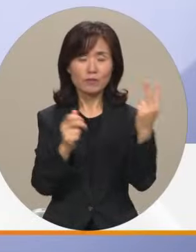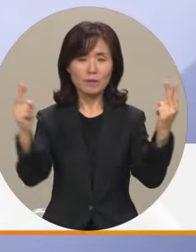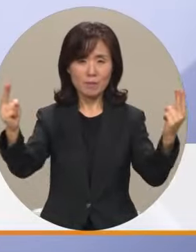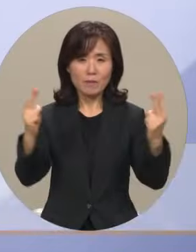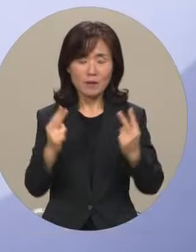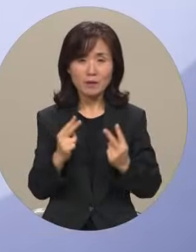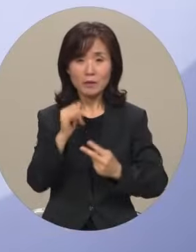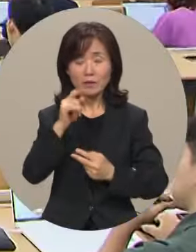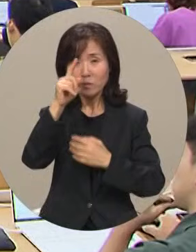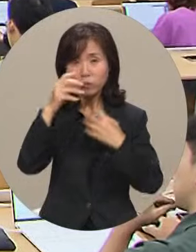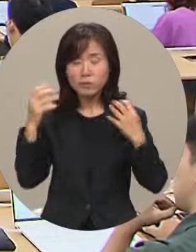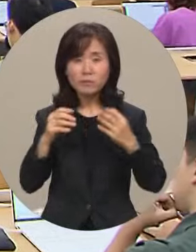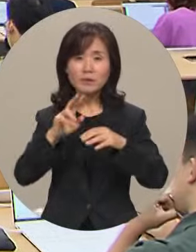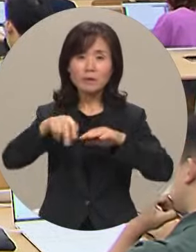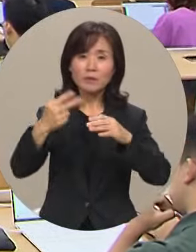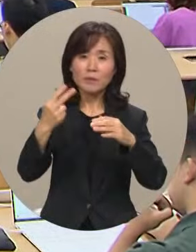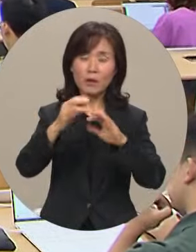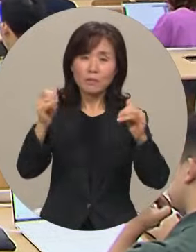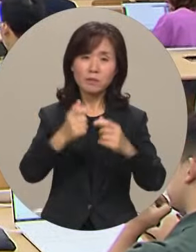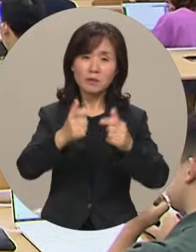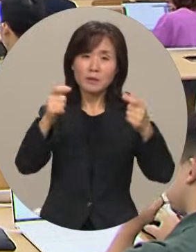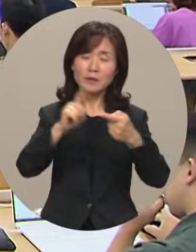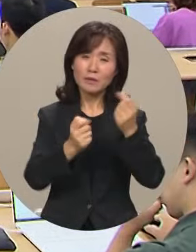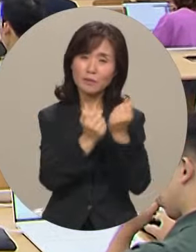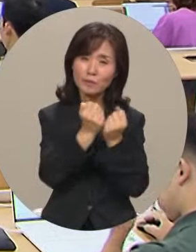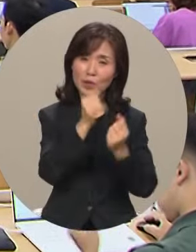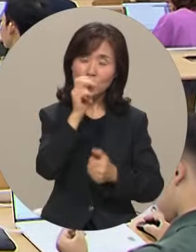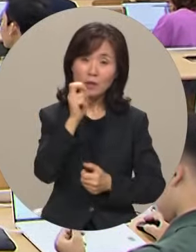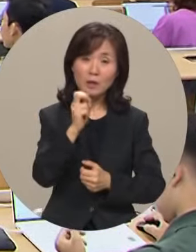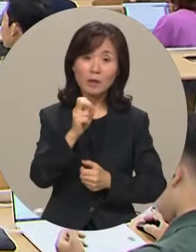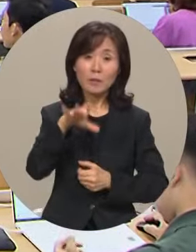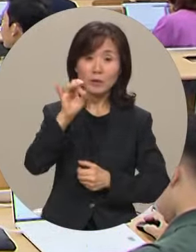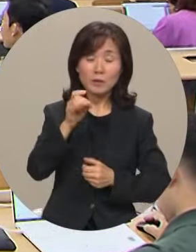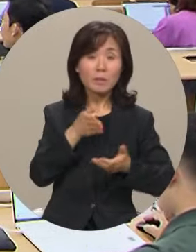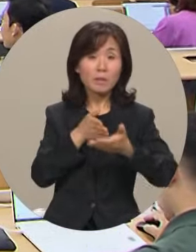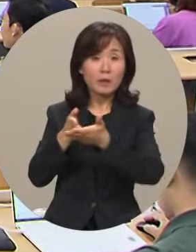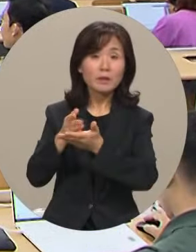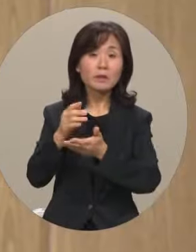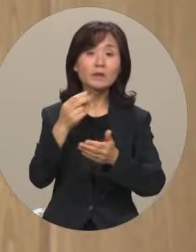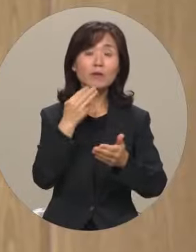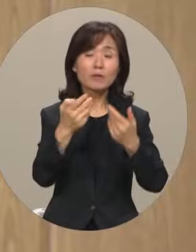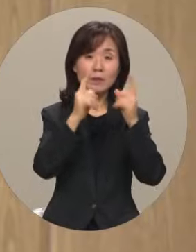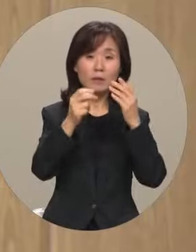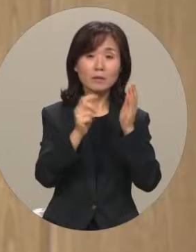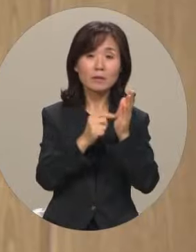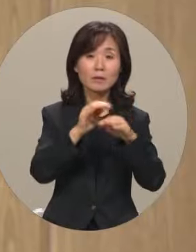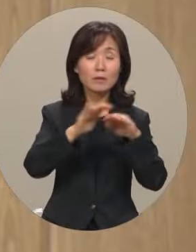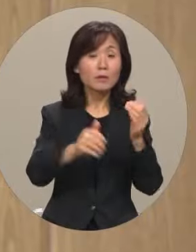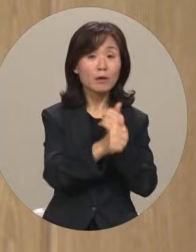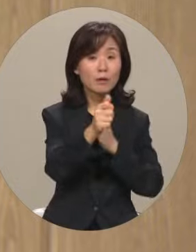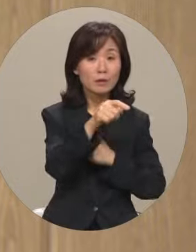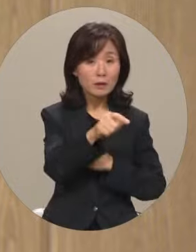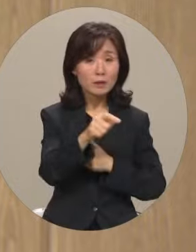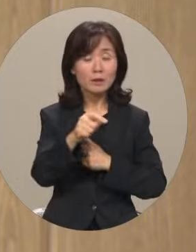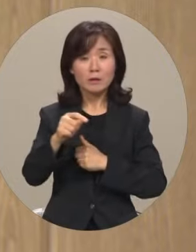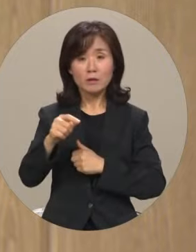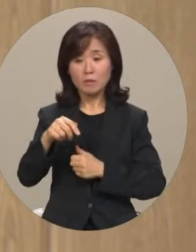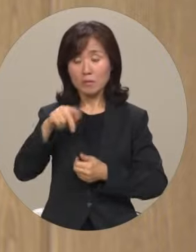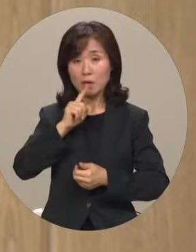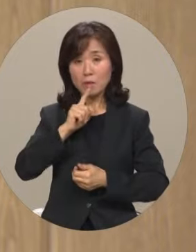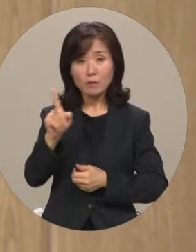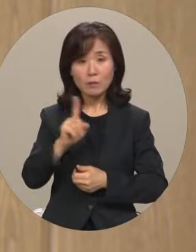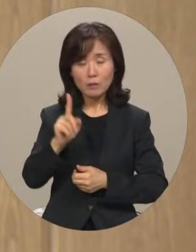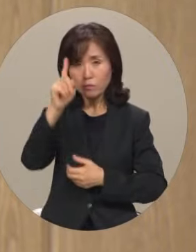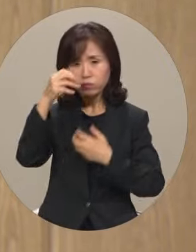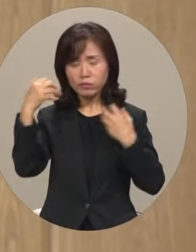보입니다 토론을 먼저 제안한 서울의대 비대위 정부의 주장은 국정감사 등을 통해 충분히 설명돼 추가적인 토론에